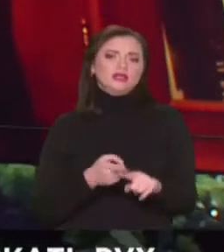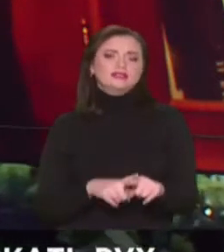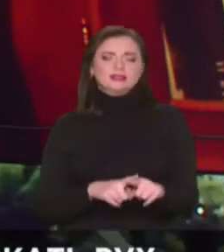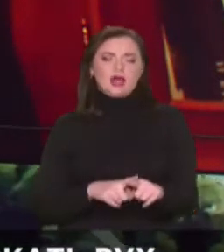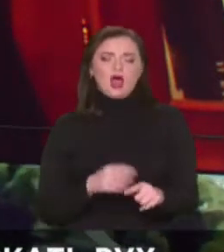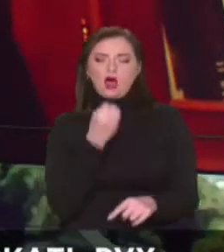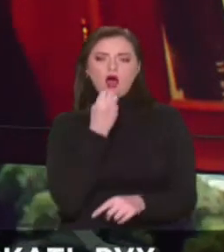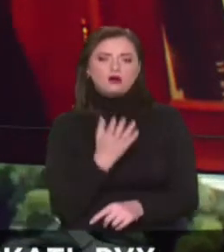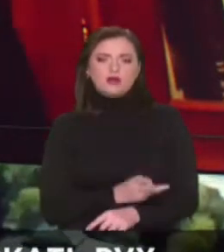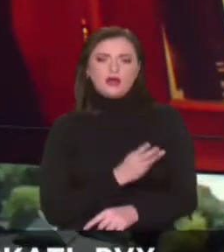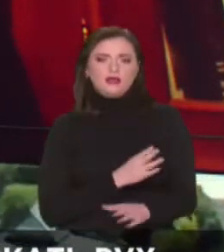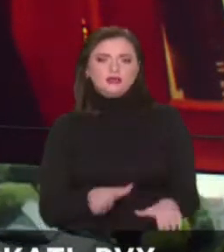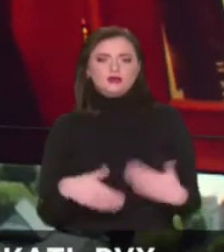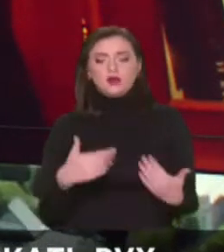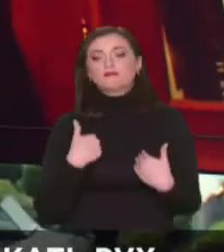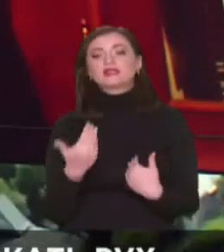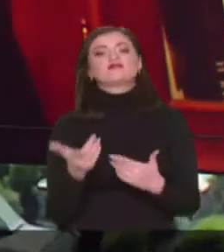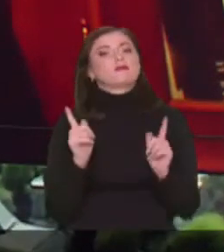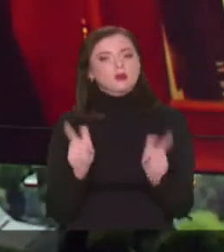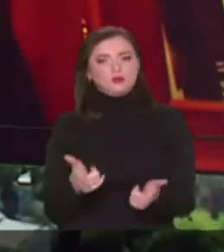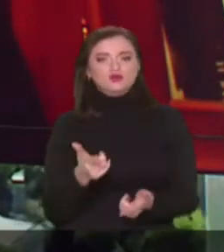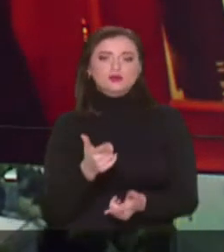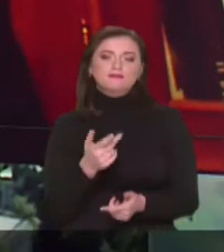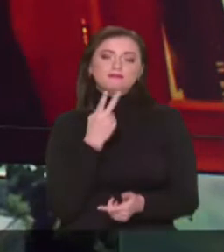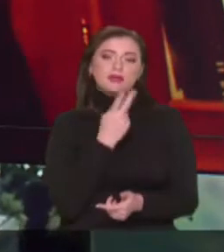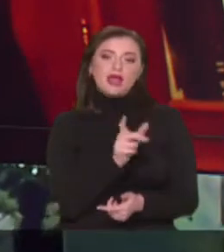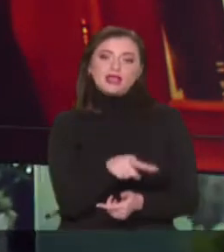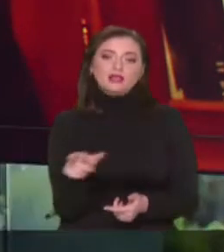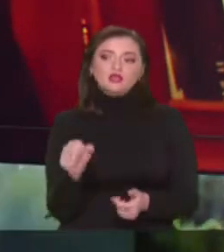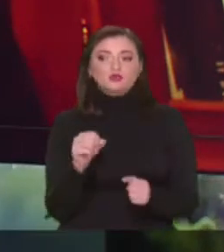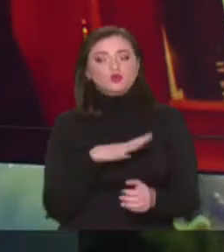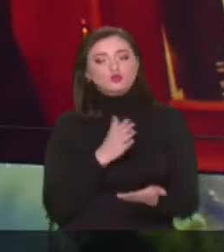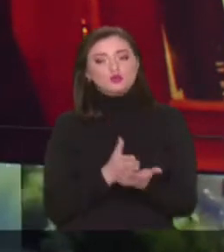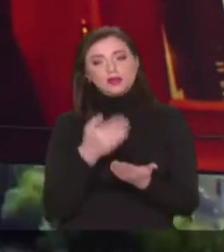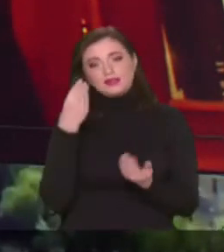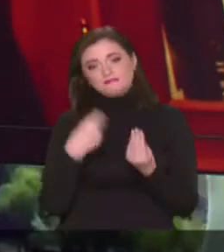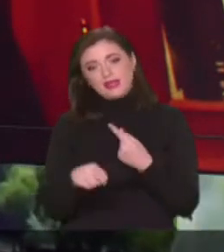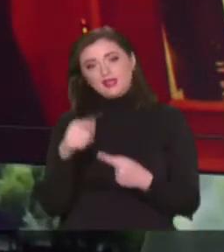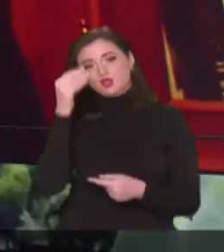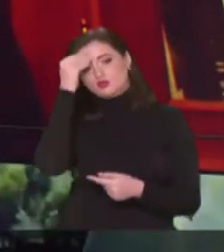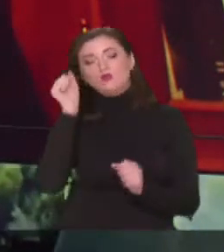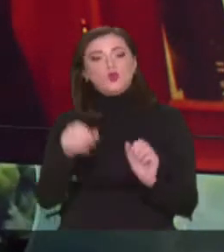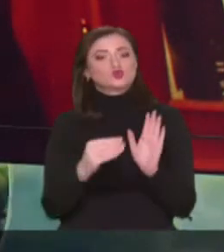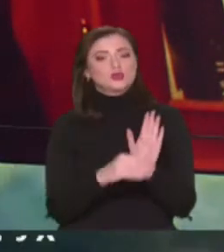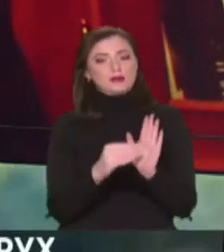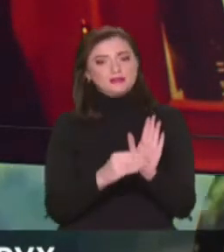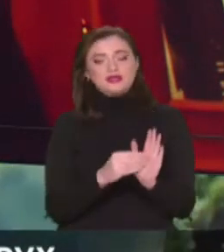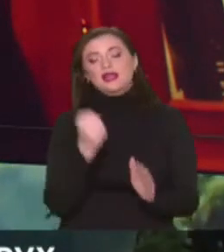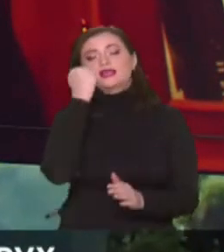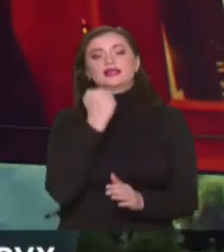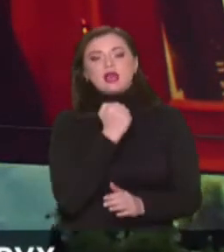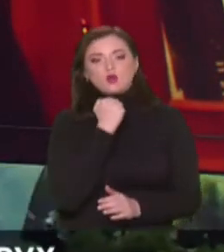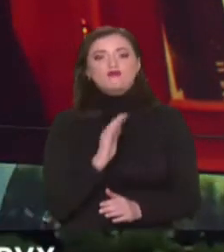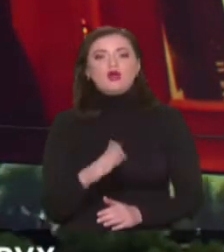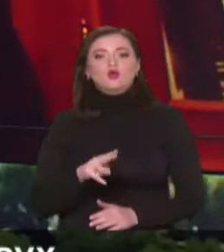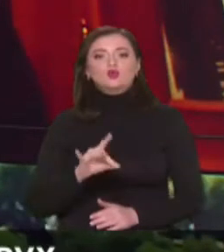ініціатива. Ми з вами погоджуємося. Глядачі можуть мати іншу думку, можливо, зможуть її написати. Поки що вам на цьому дякуємо. Владислав